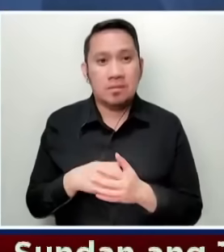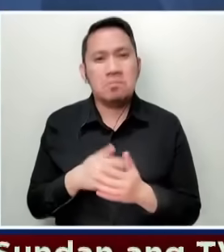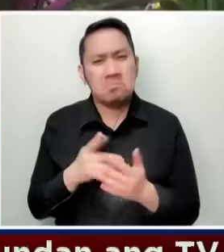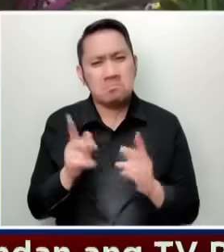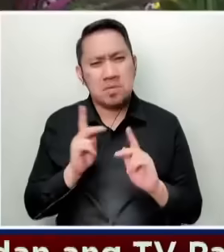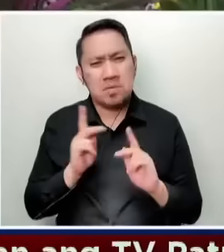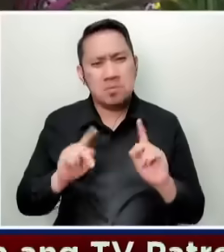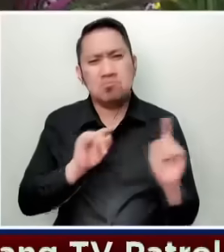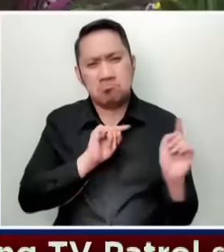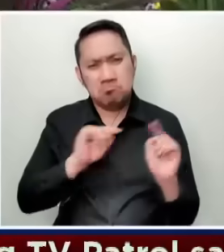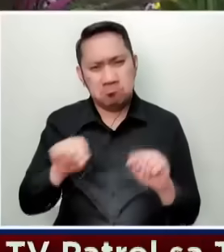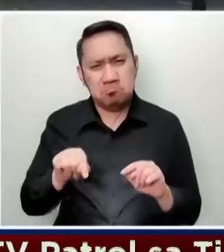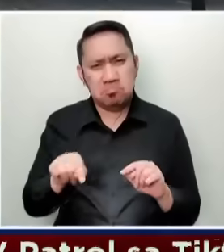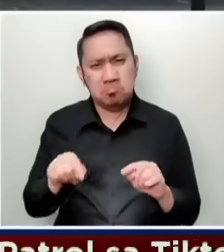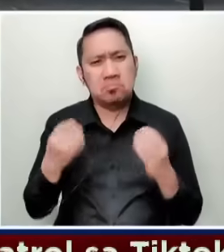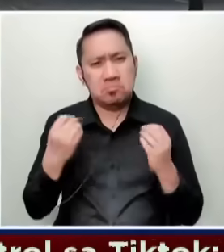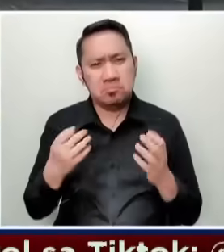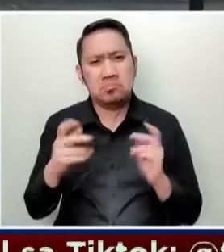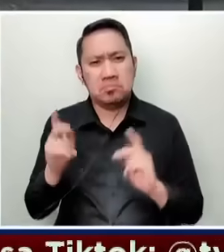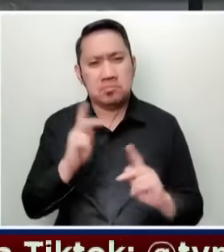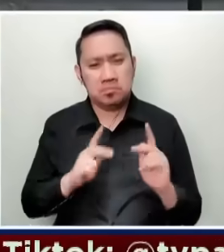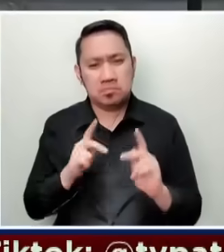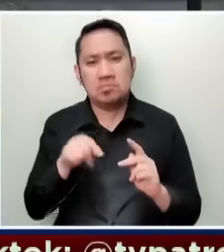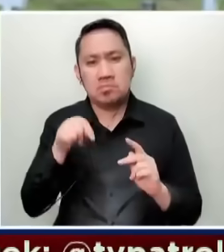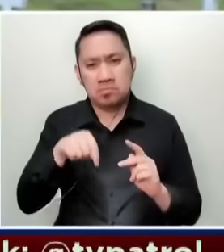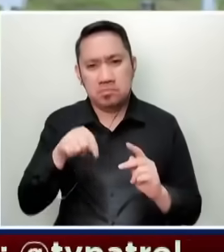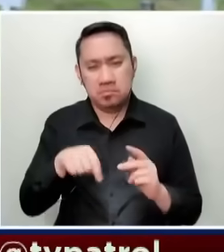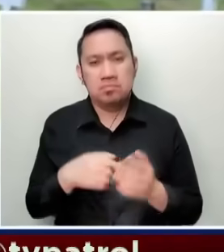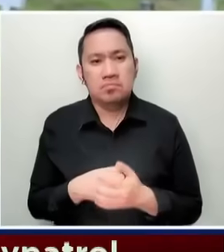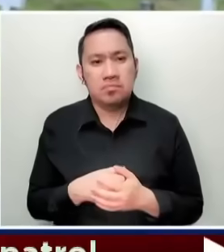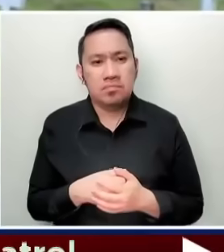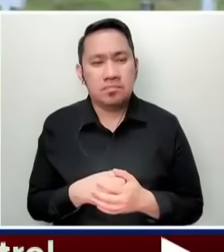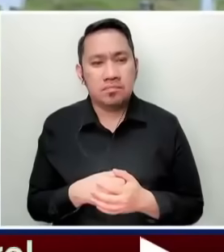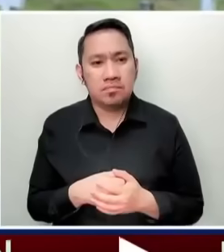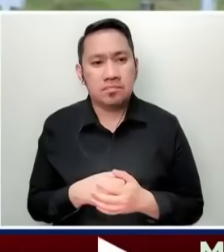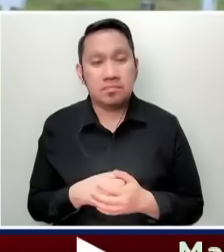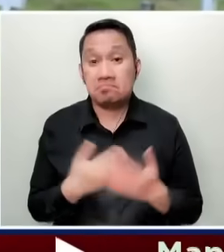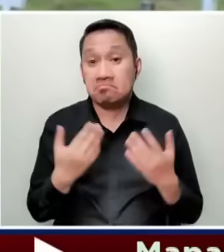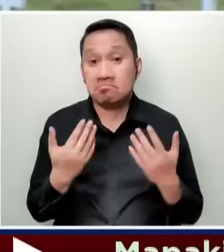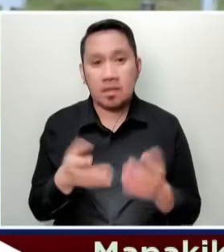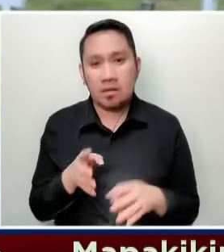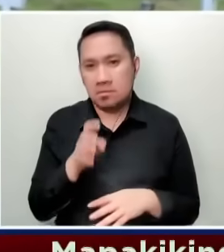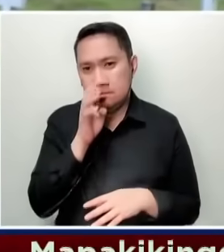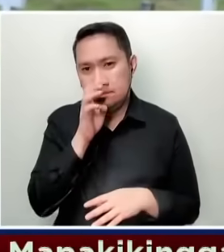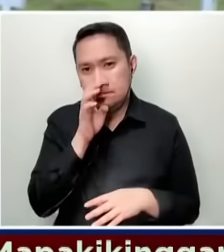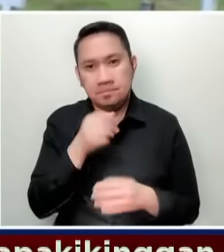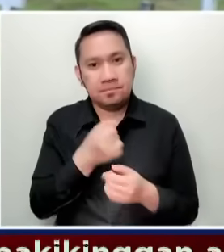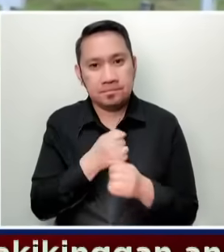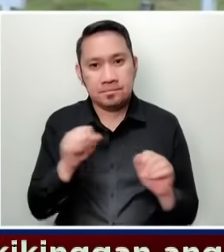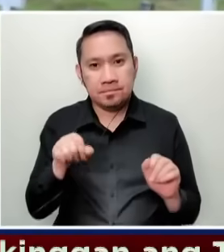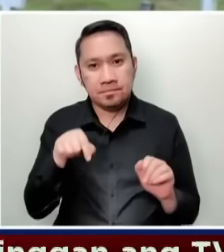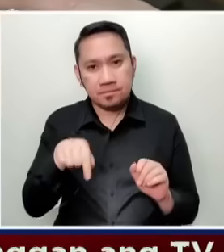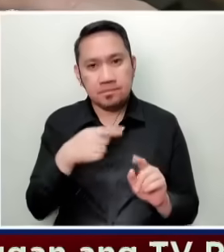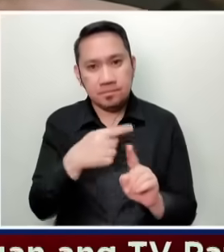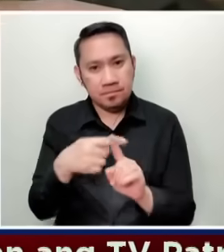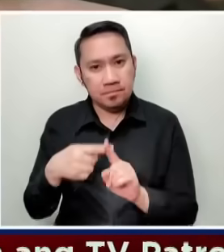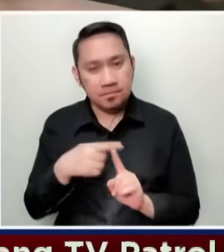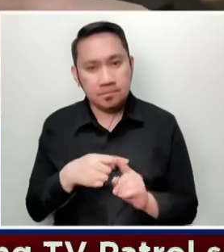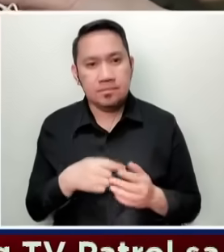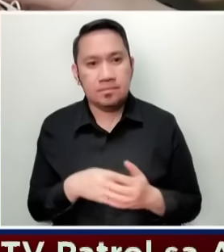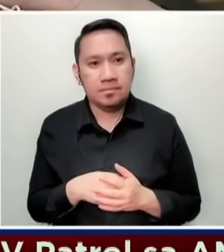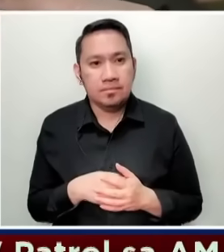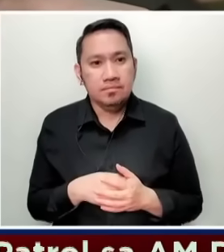sa pagbisita sa kanilang mga mahal sa buhay ngayong undas. Mahigpit ang ipinatutupad na seguridad sa sementeryo.